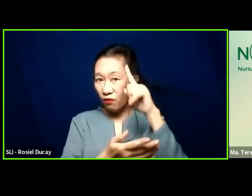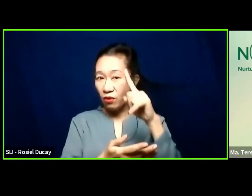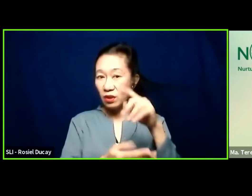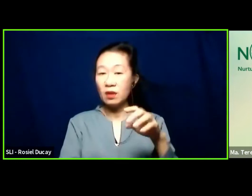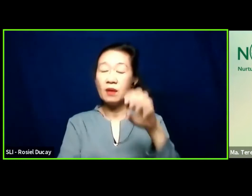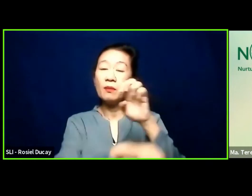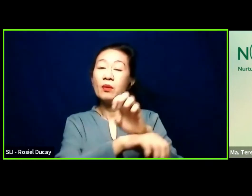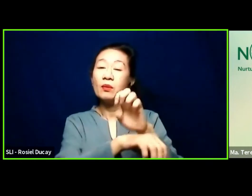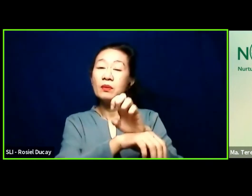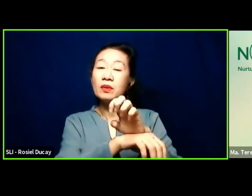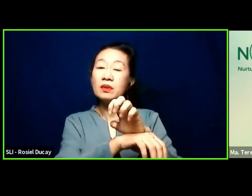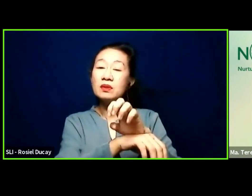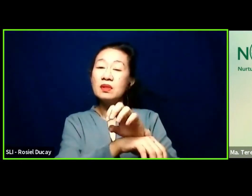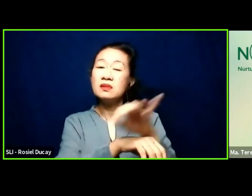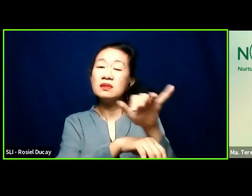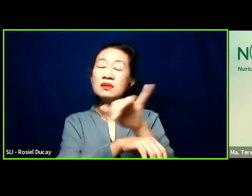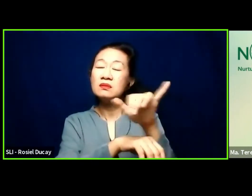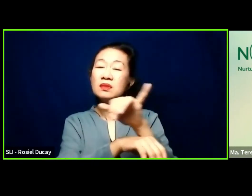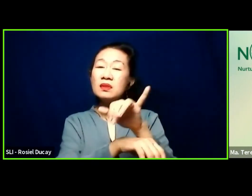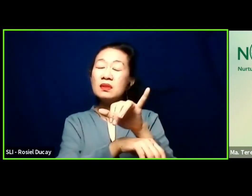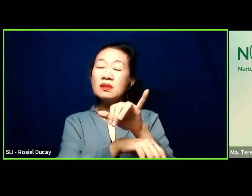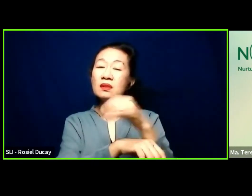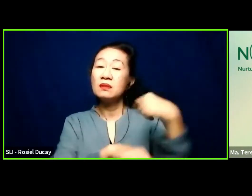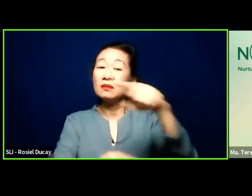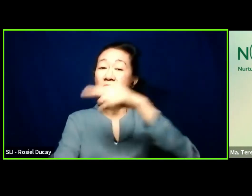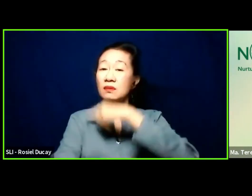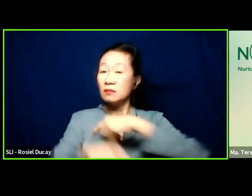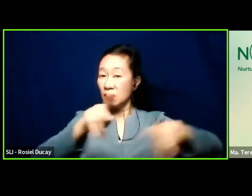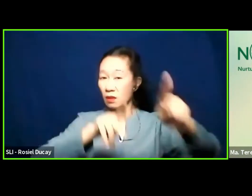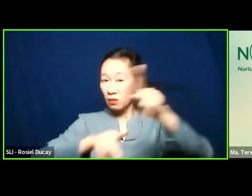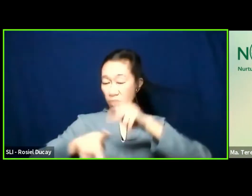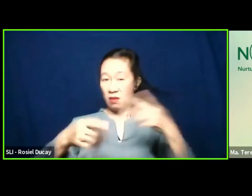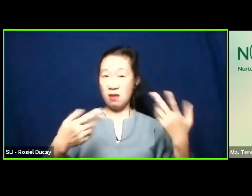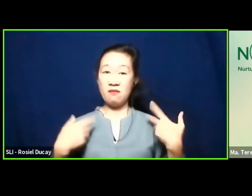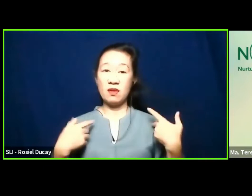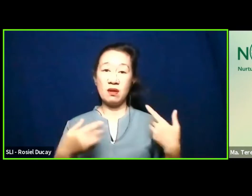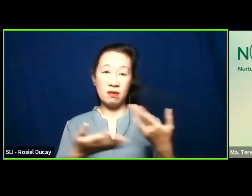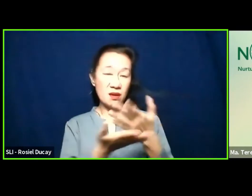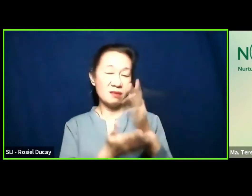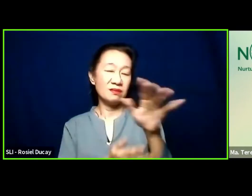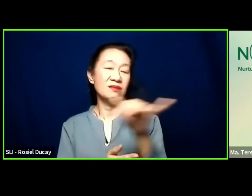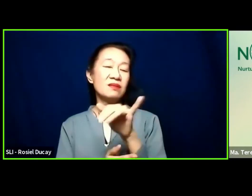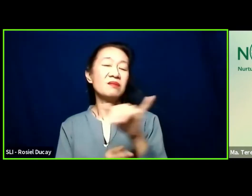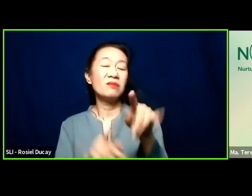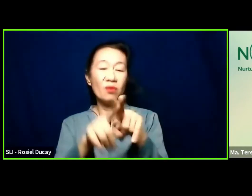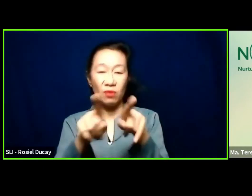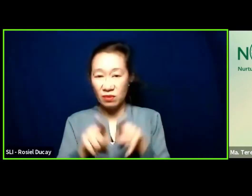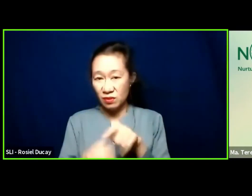employment. Nakatulad ng typical na tao na may karapatan nito, ganun din naman